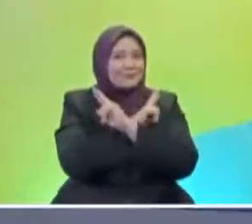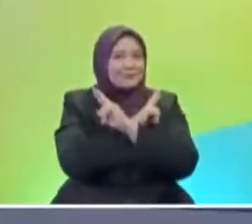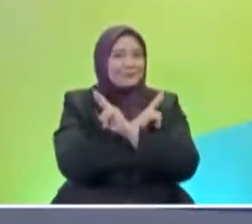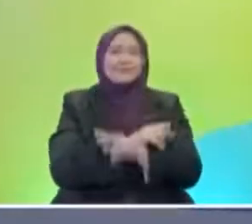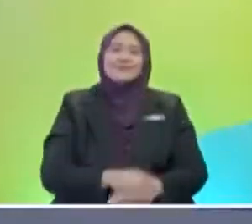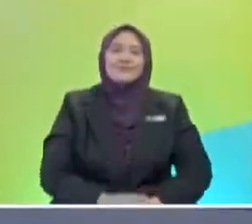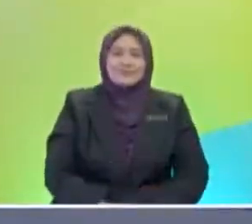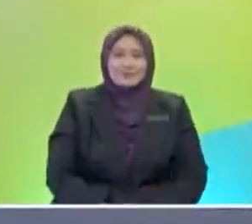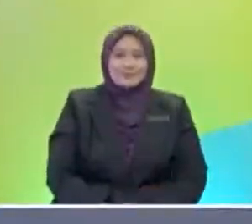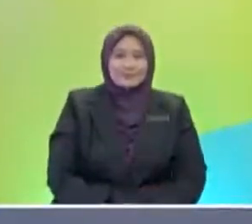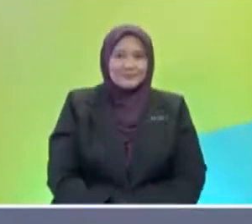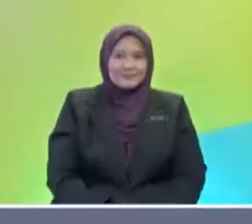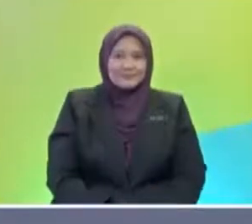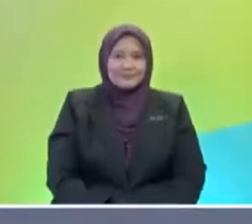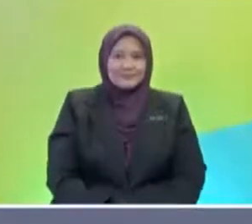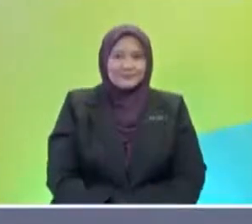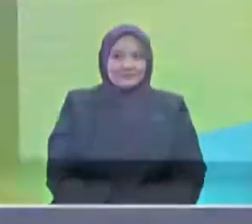ke titik TV